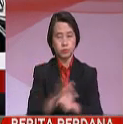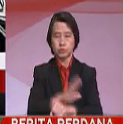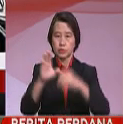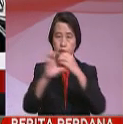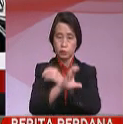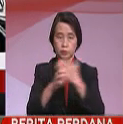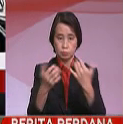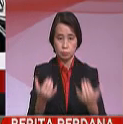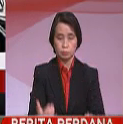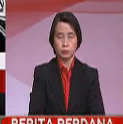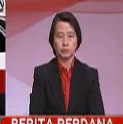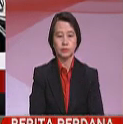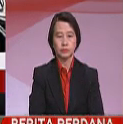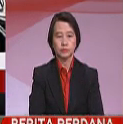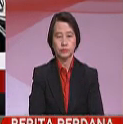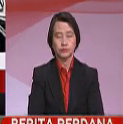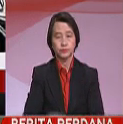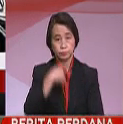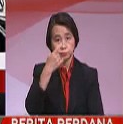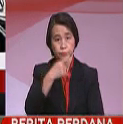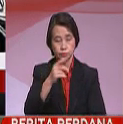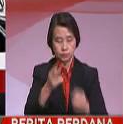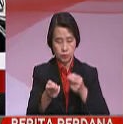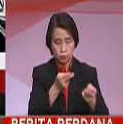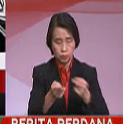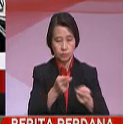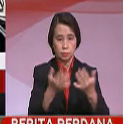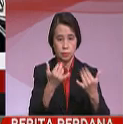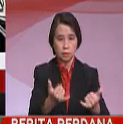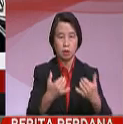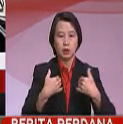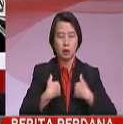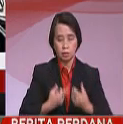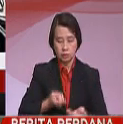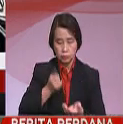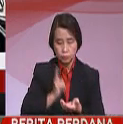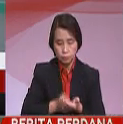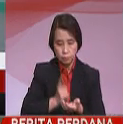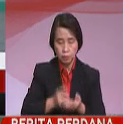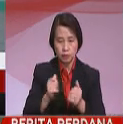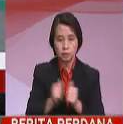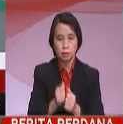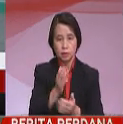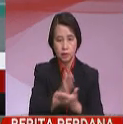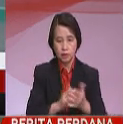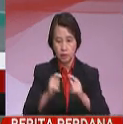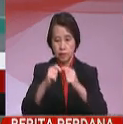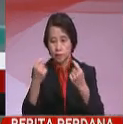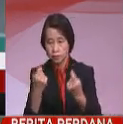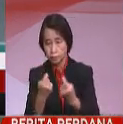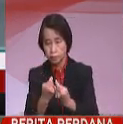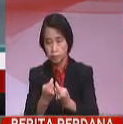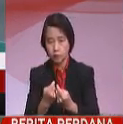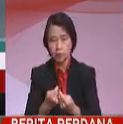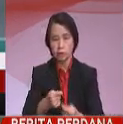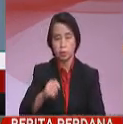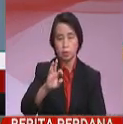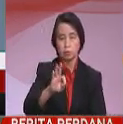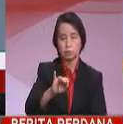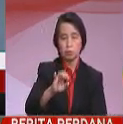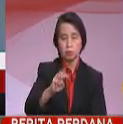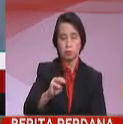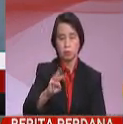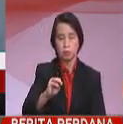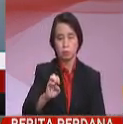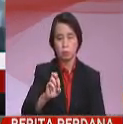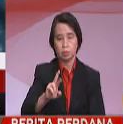mencabar musim ini. Menurutnya, pihak pengurusan ketika ini sedang mengadakan perbincangan dengan beberapa pasukan dalam kejuaraan FIM